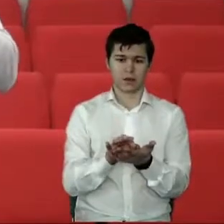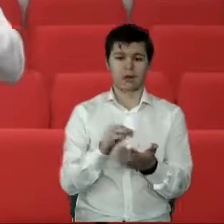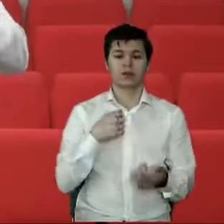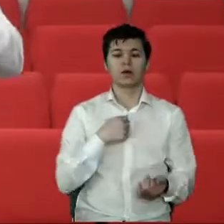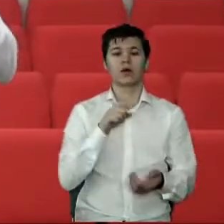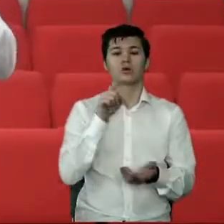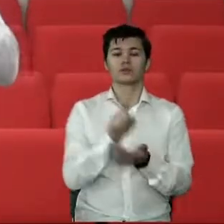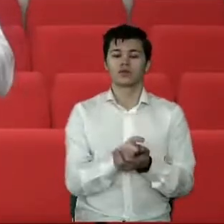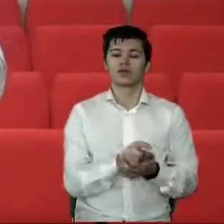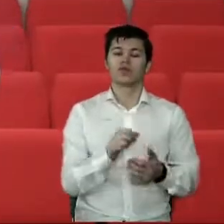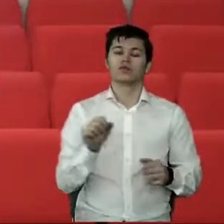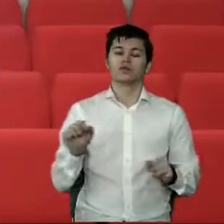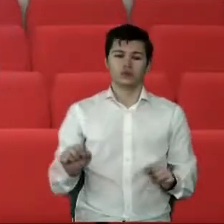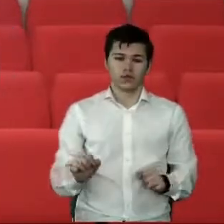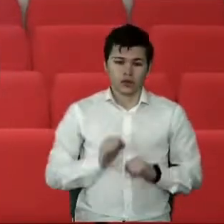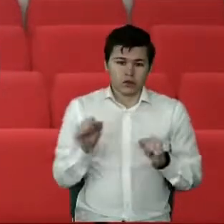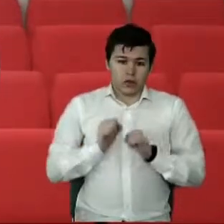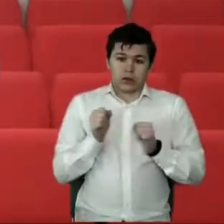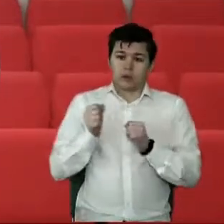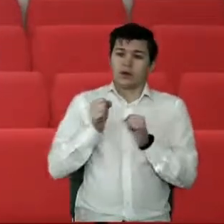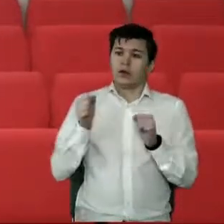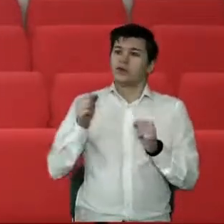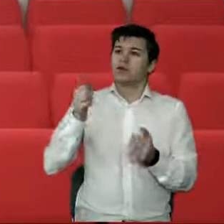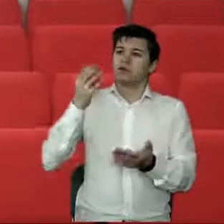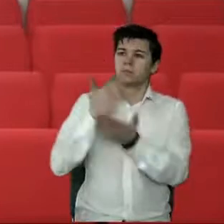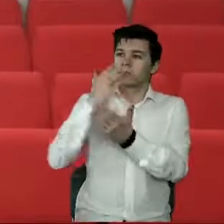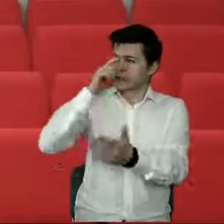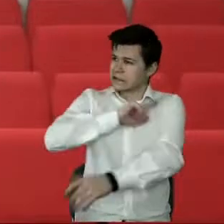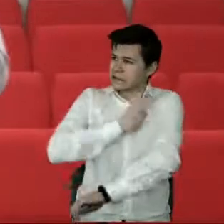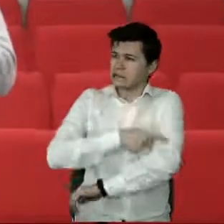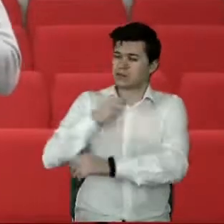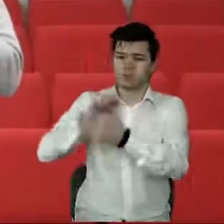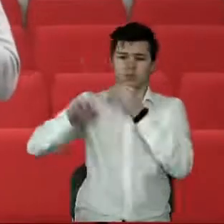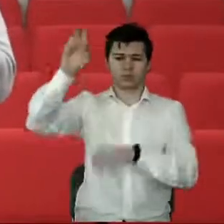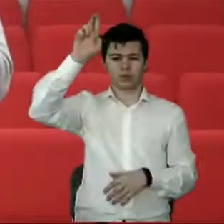должны желать иметь это помазание от Господа. Если мы не можем сказать, что да,